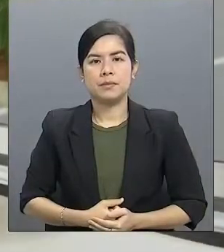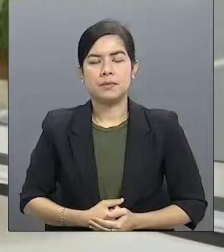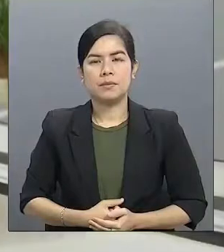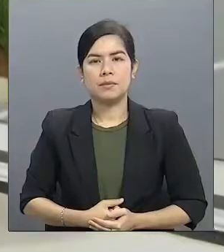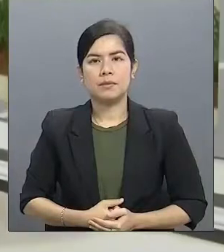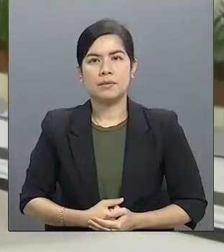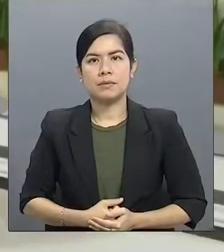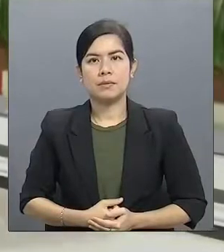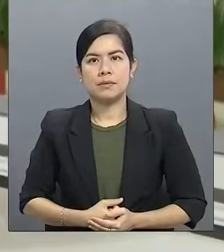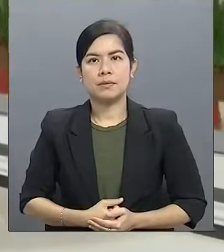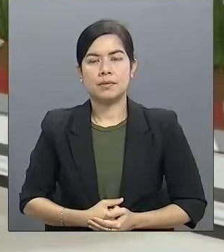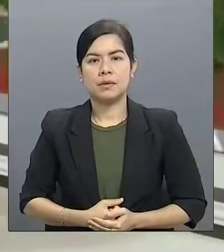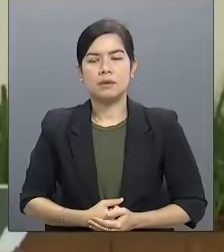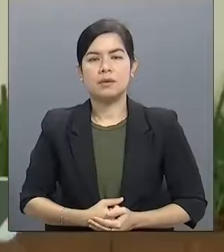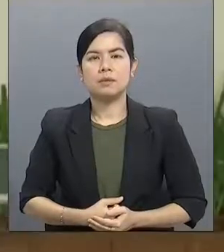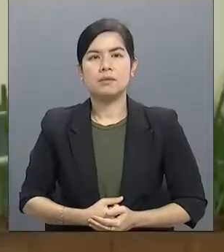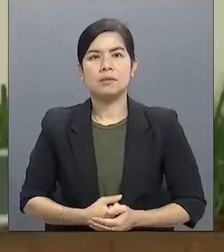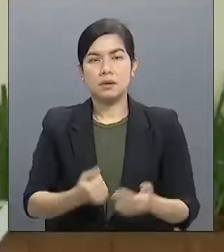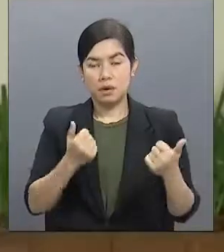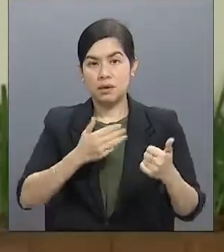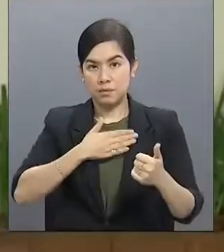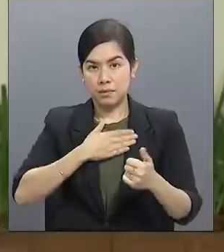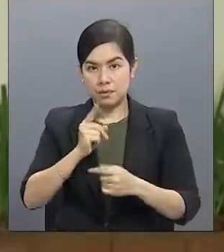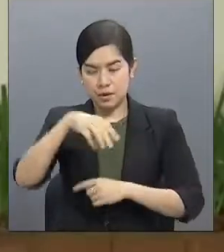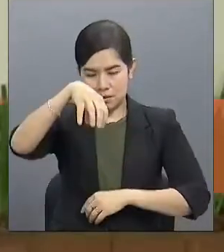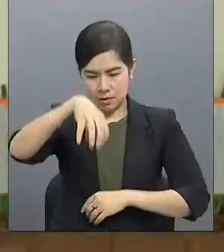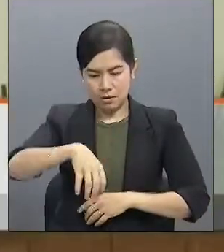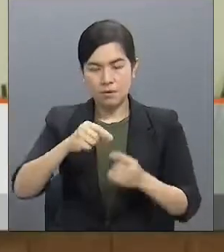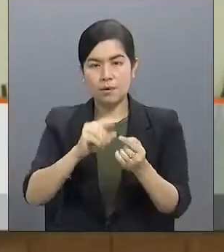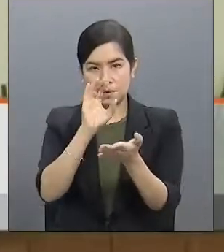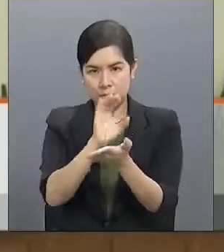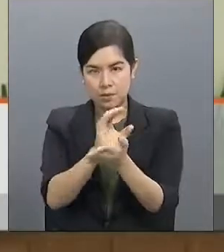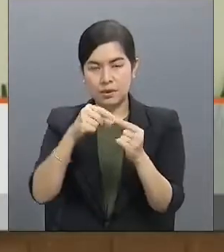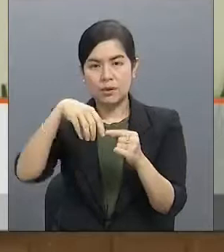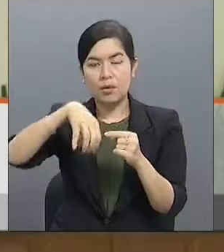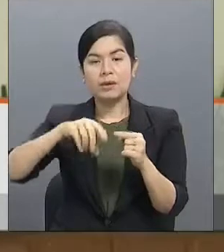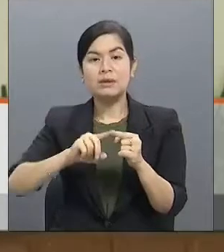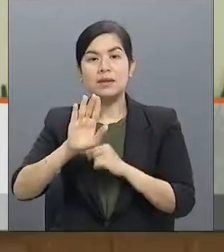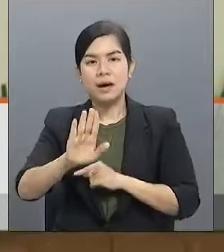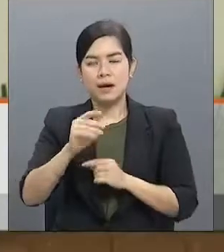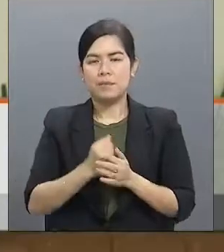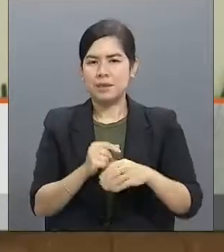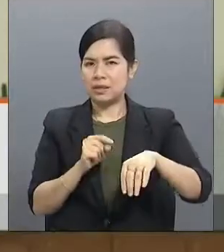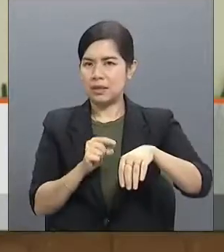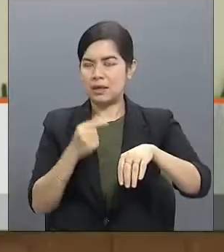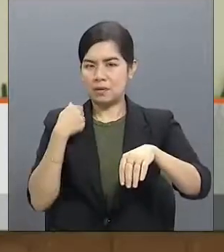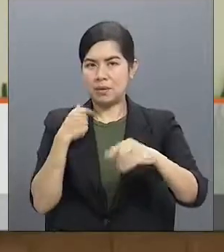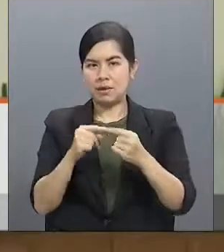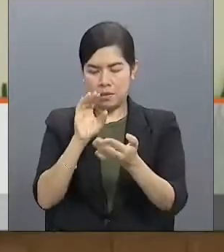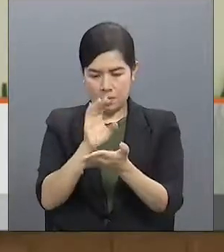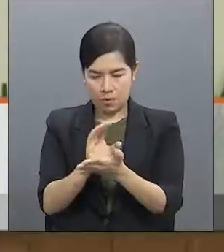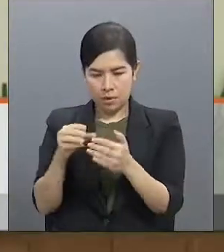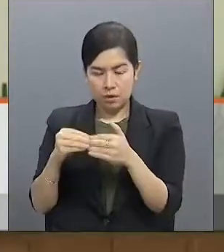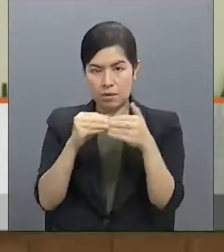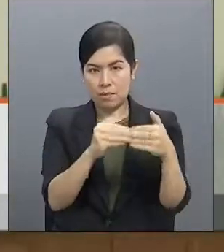ครับคุณพึ่งนภาคุณจิรัชตาครับตอนนี้ผมอยู่ที่กองบัญชาการตำรวจภูธรภาค5ซึ่งเป็นสถานที่ที่ตำรวจนำตัวผู้ต้องหา